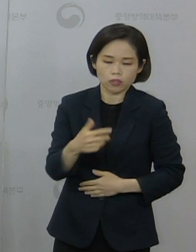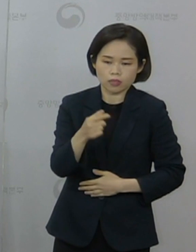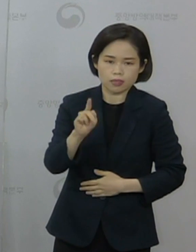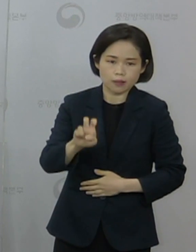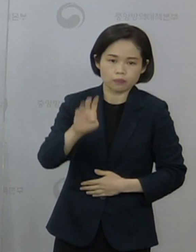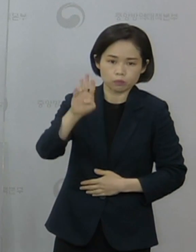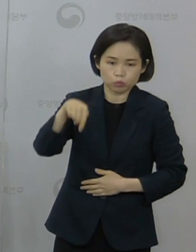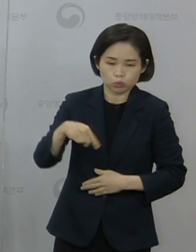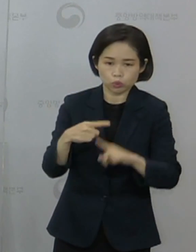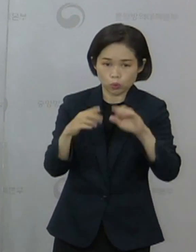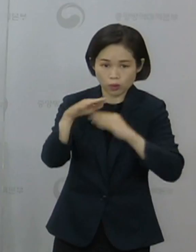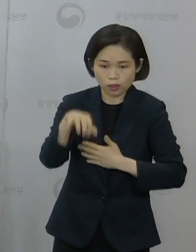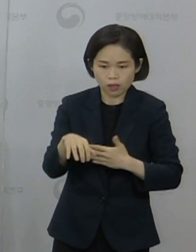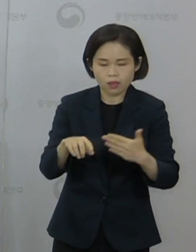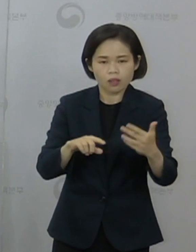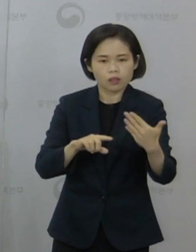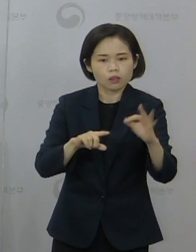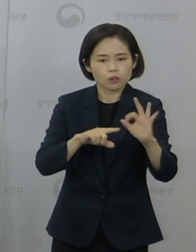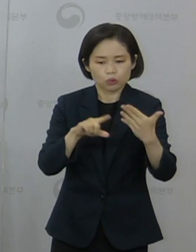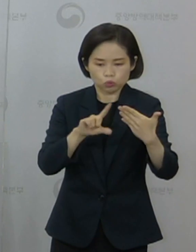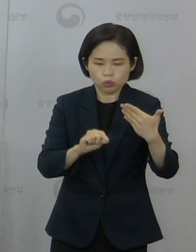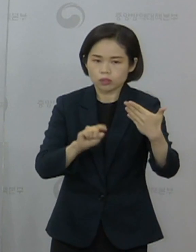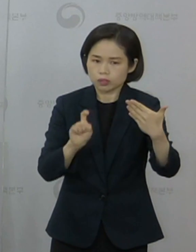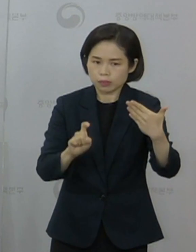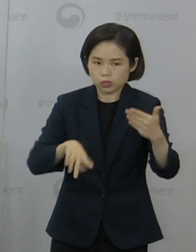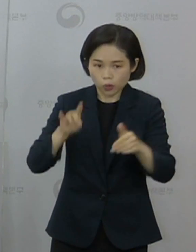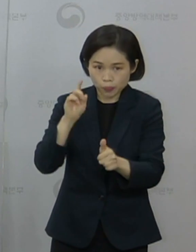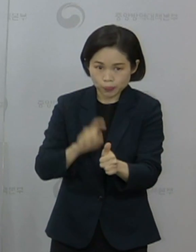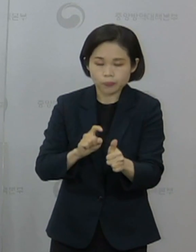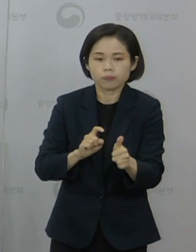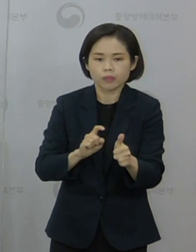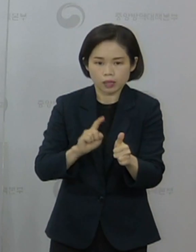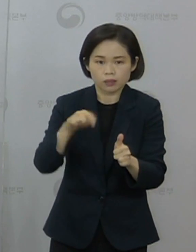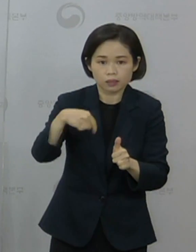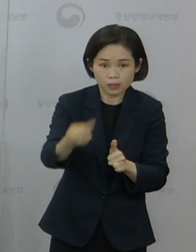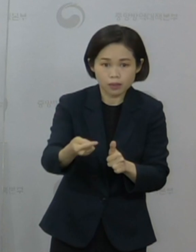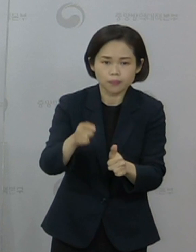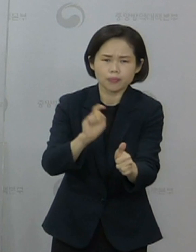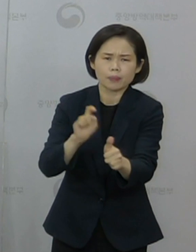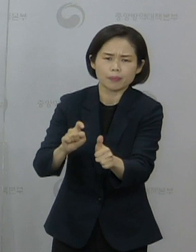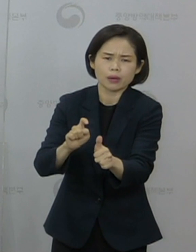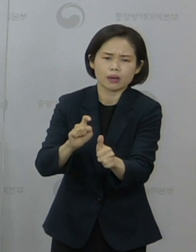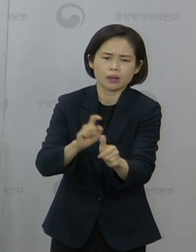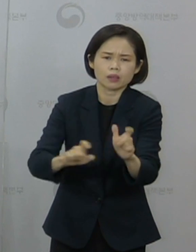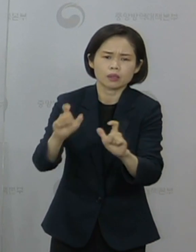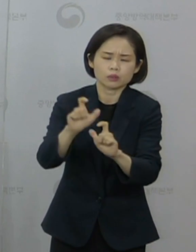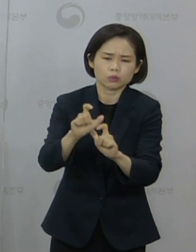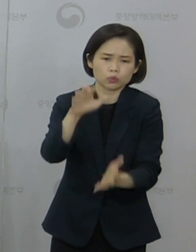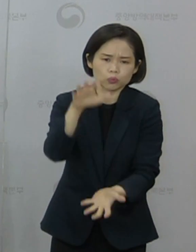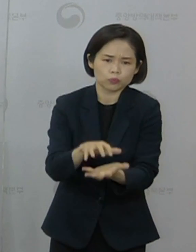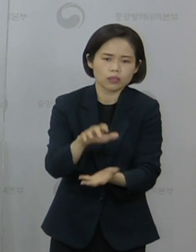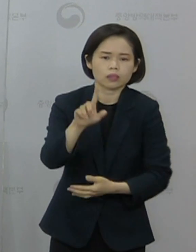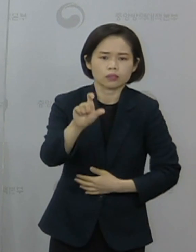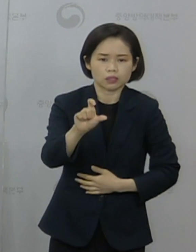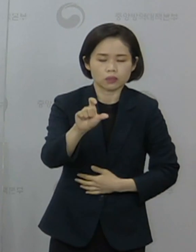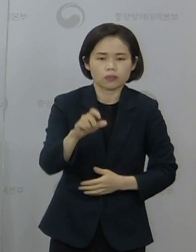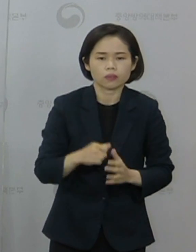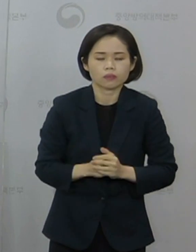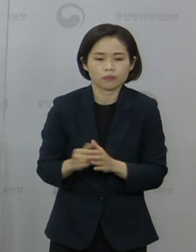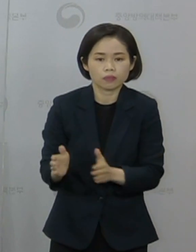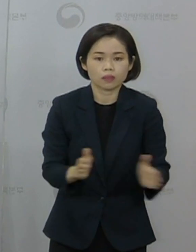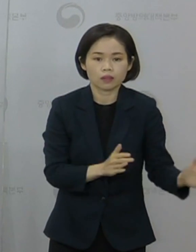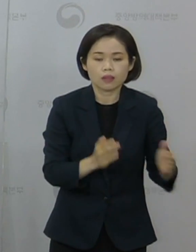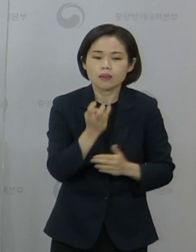관련해서 9월 10일 확장자가 확인된 이후에 현재까지 총 15명이 확인 되었습니다 경기